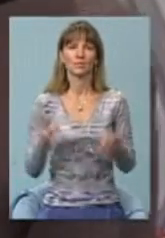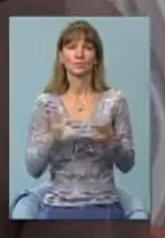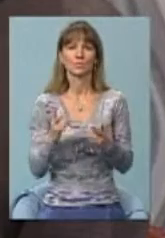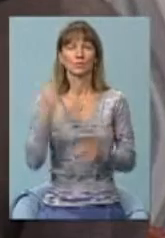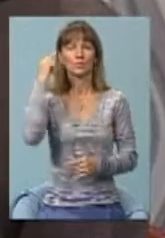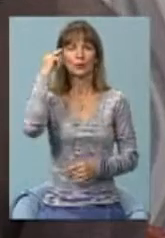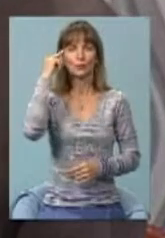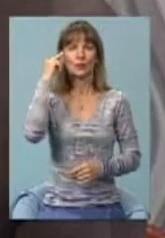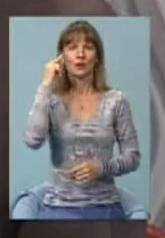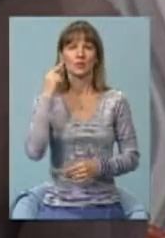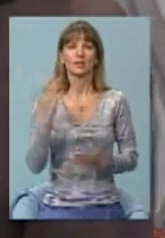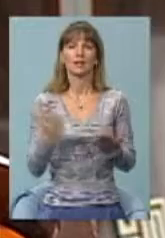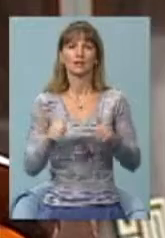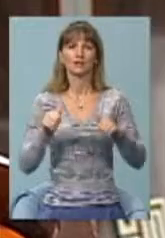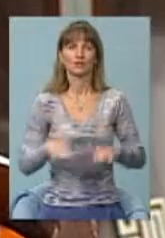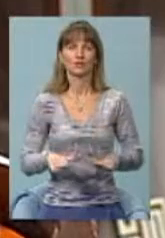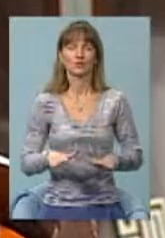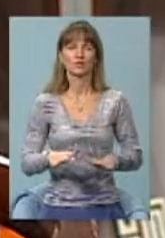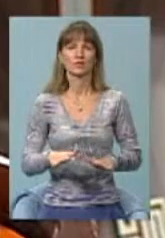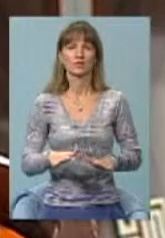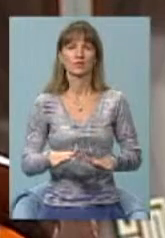буде думати, як вижити